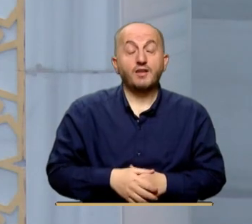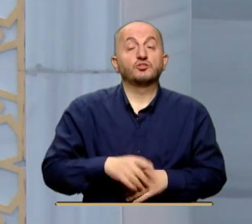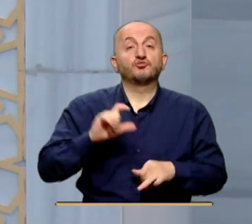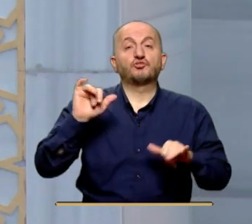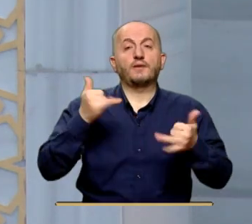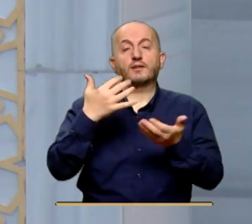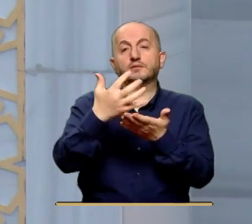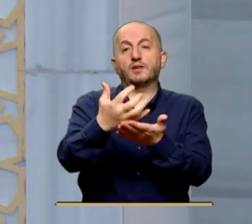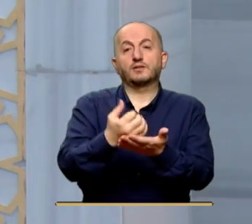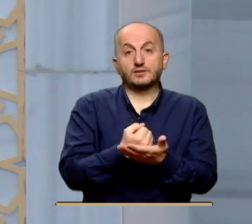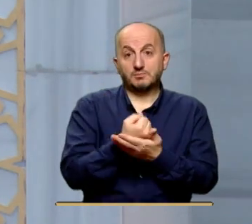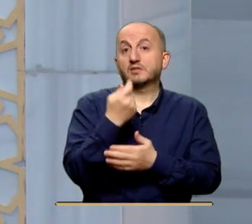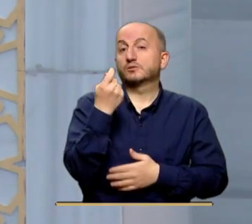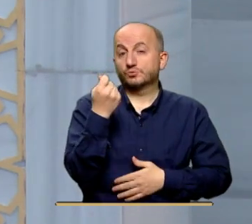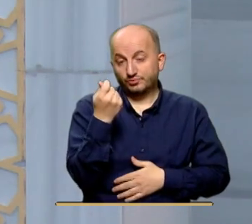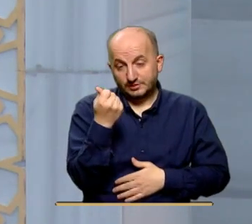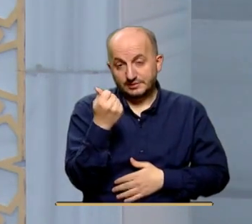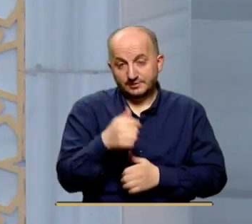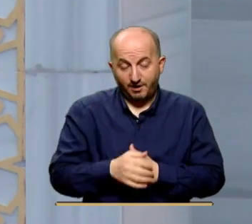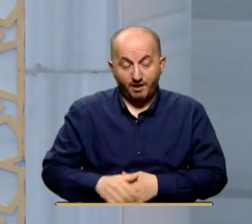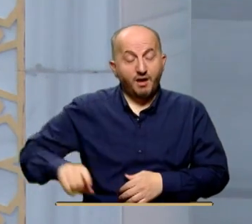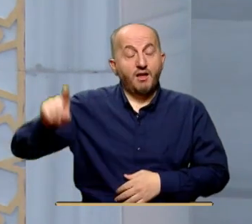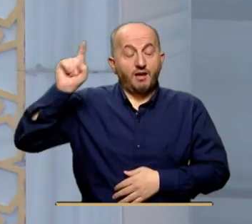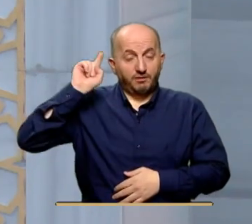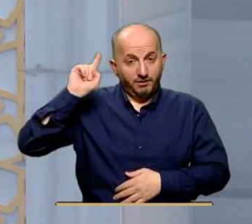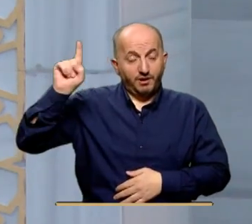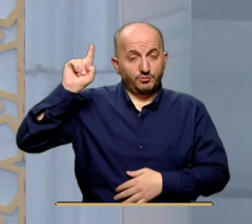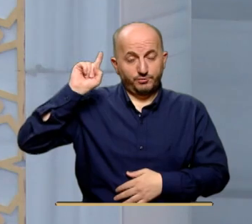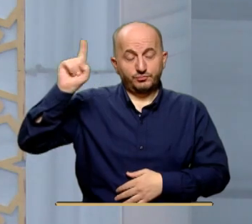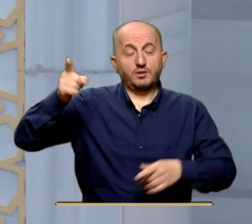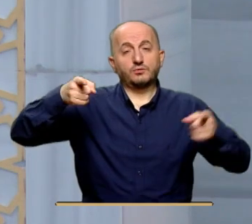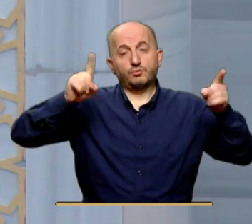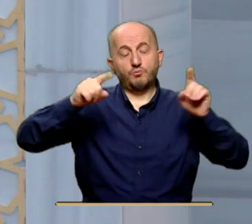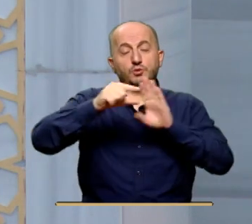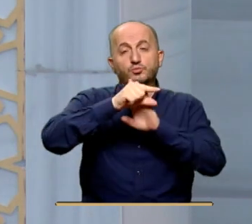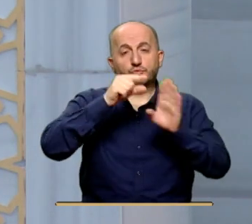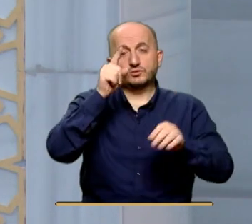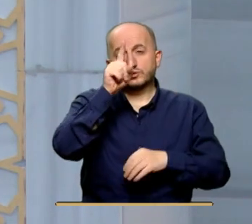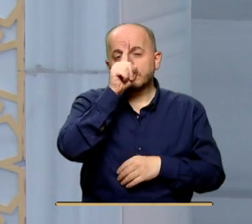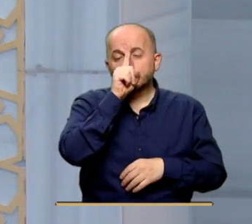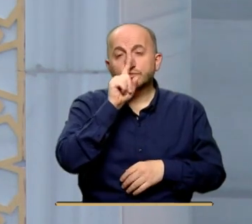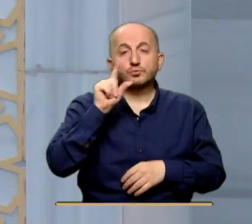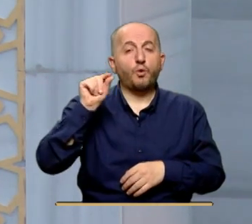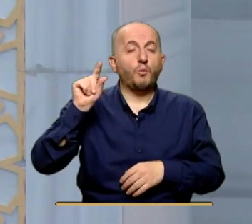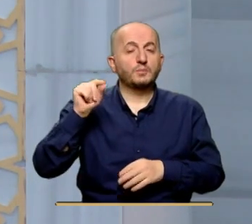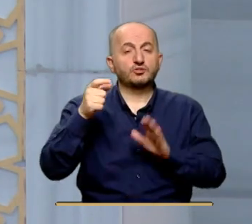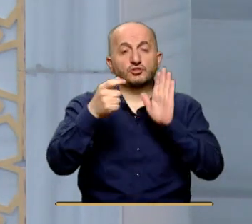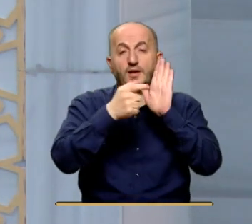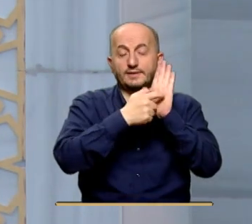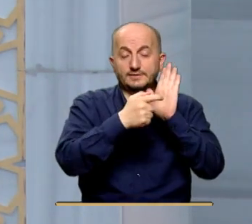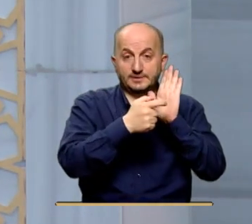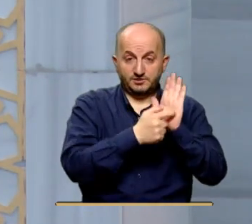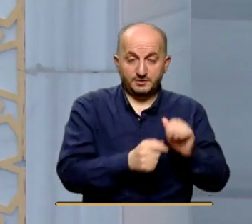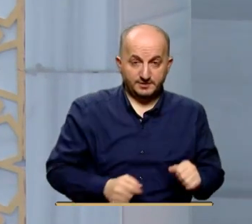cenneti elde etmenin bedelini de Allah-u Zülcelal Tövbe Suresi 111. ayeti kerimesinde